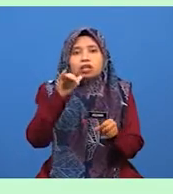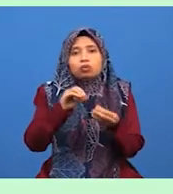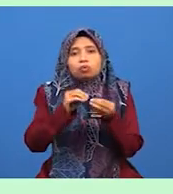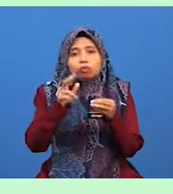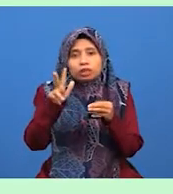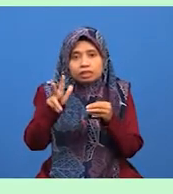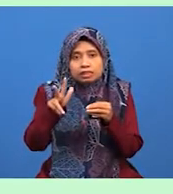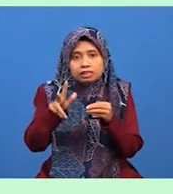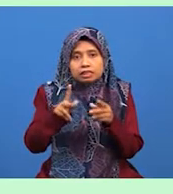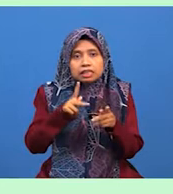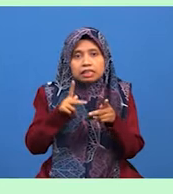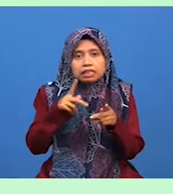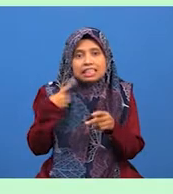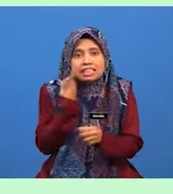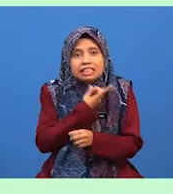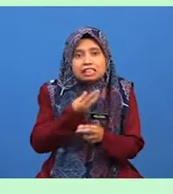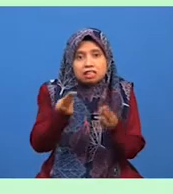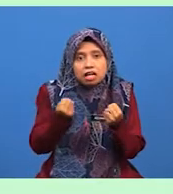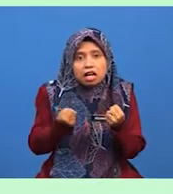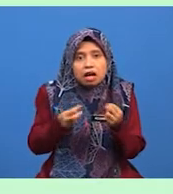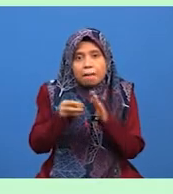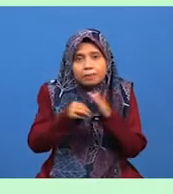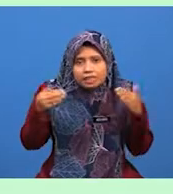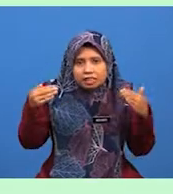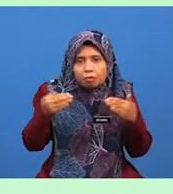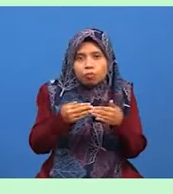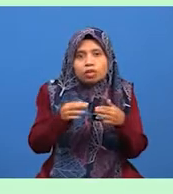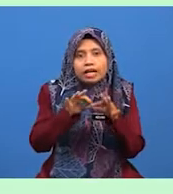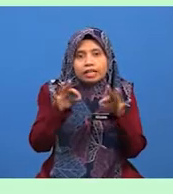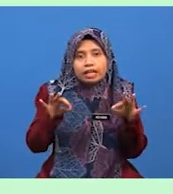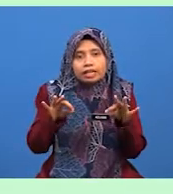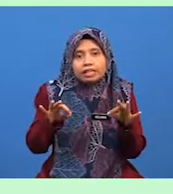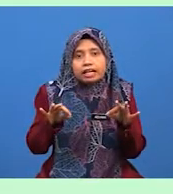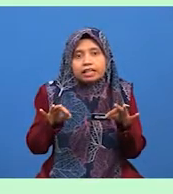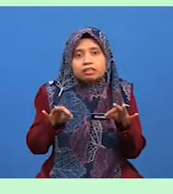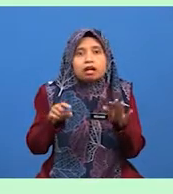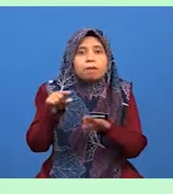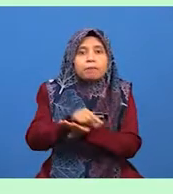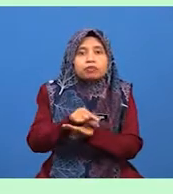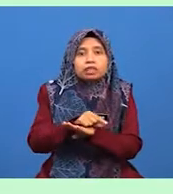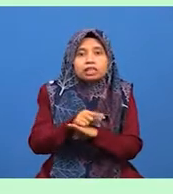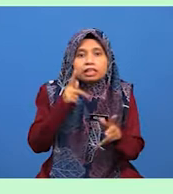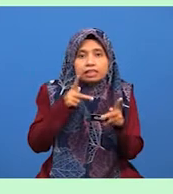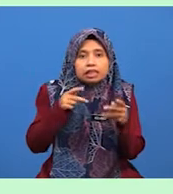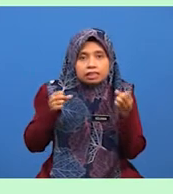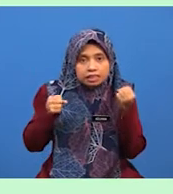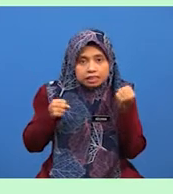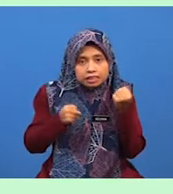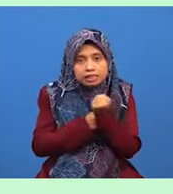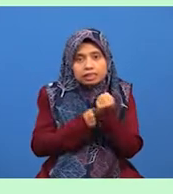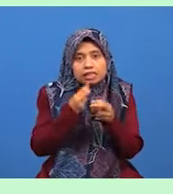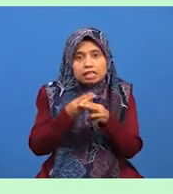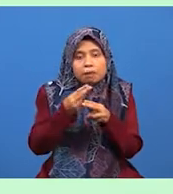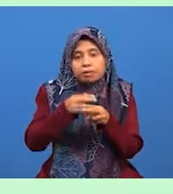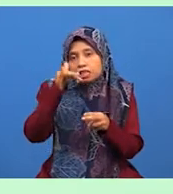ketiga, kita hendaklah menyambungkan ayat-ayat berkenaan menggunakan